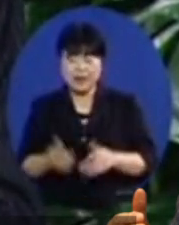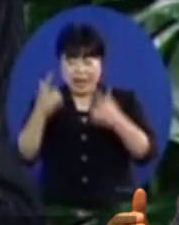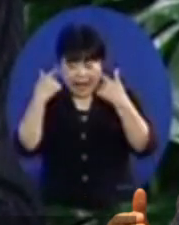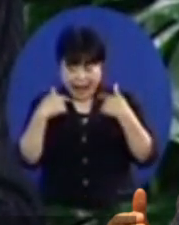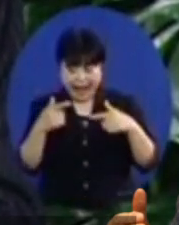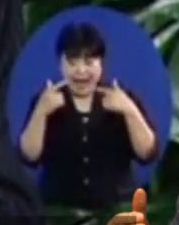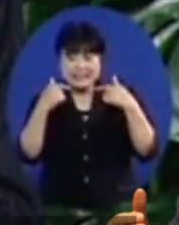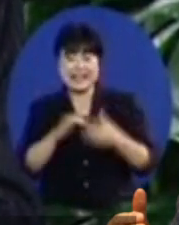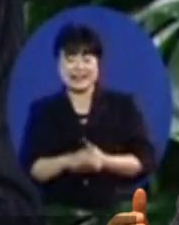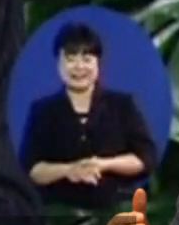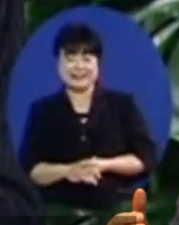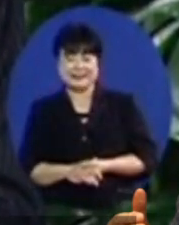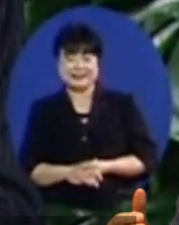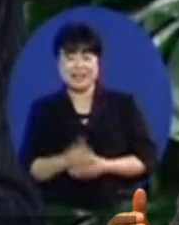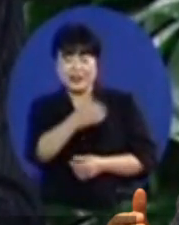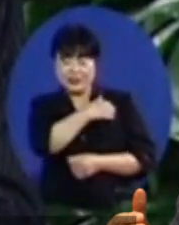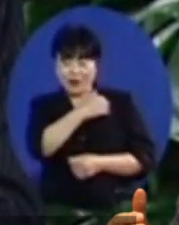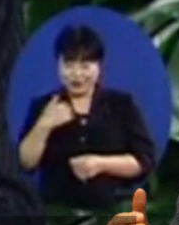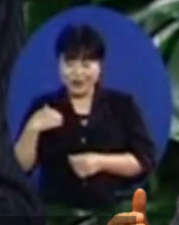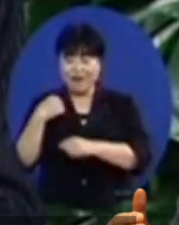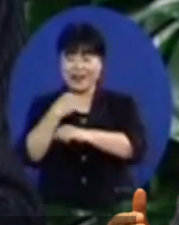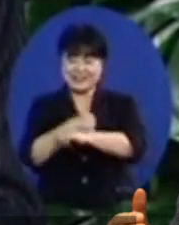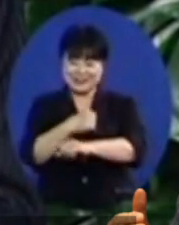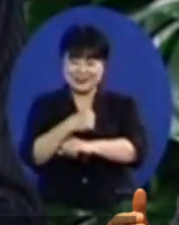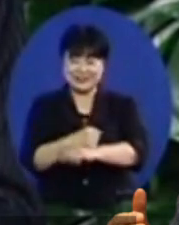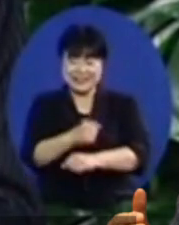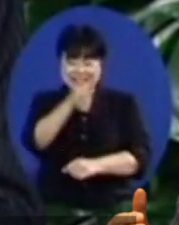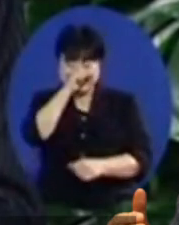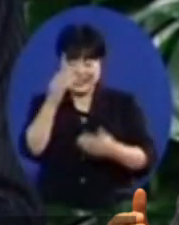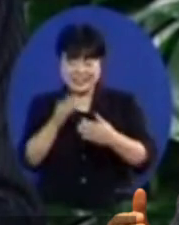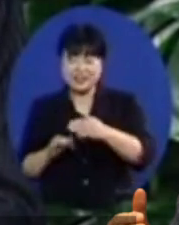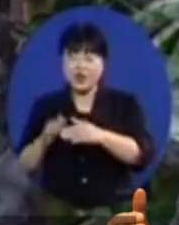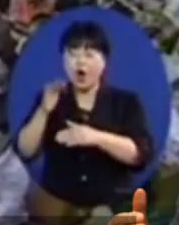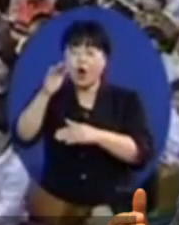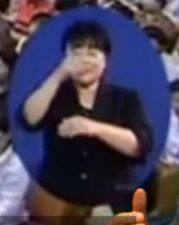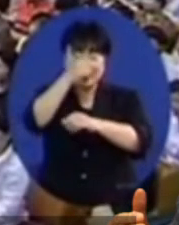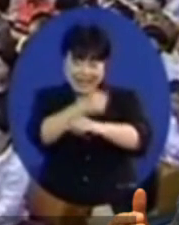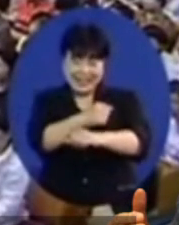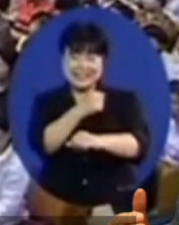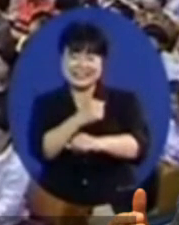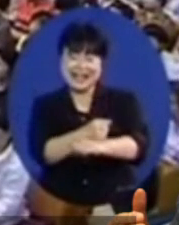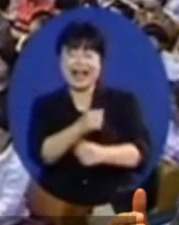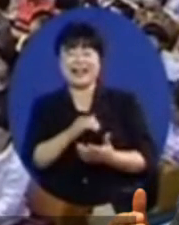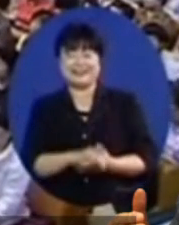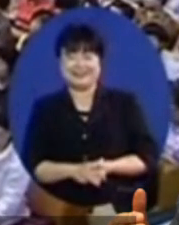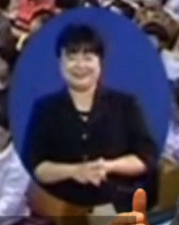항상 능력해서 착한 일을 넘치게 하기를 원한다.